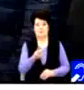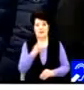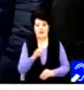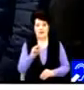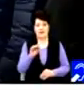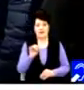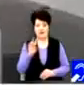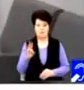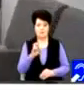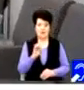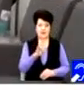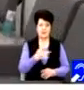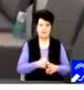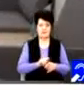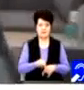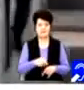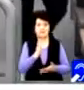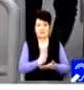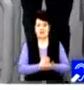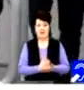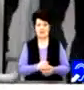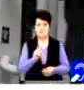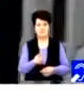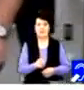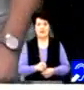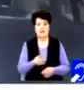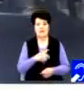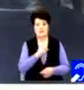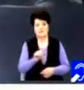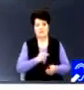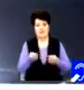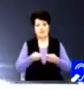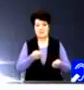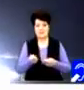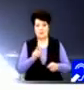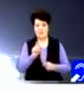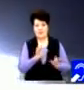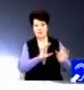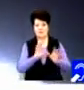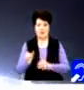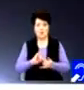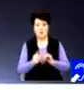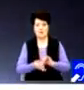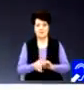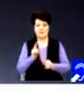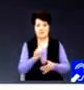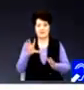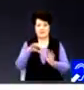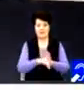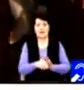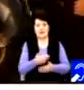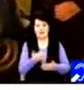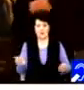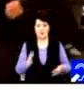crihan se află în îngrijirea autorităților statului care fac demersurile legale și Administrative pentru asigurarea condițiilor de reintegrarea